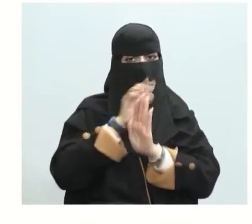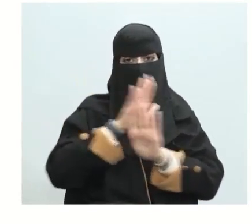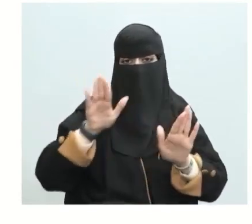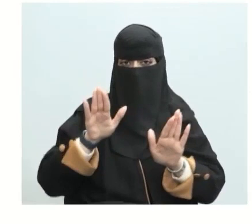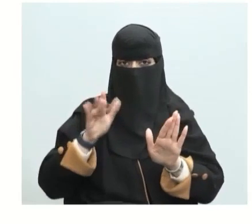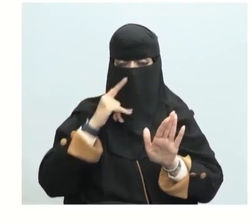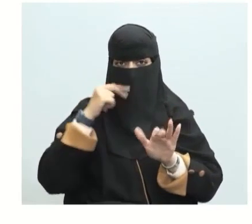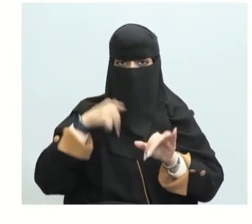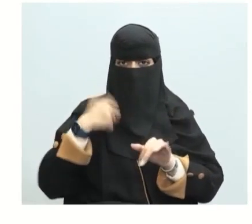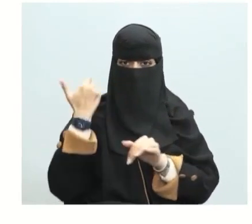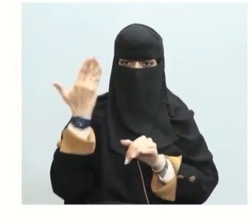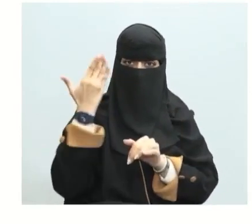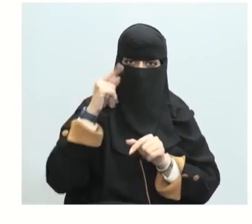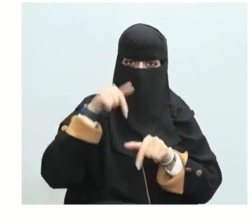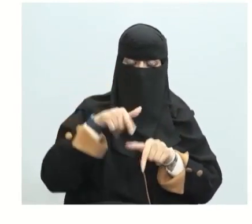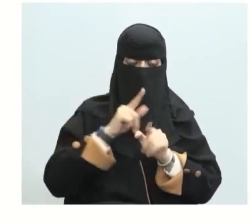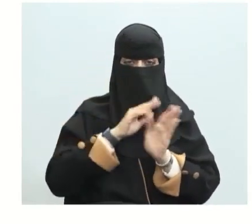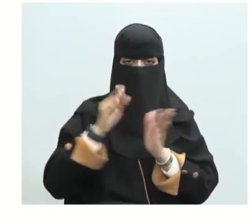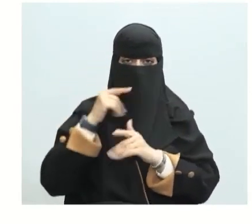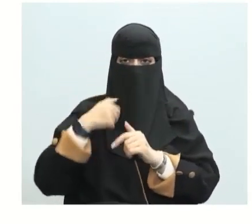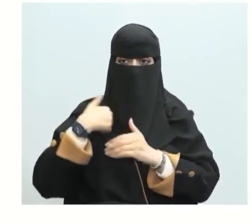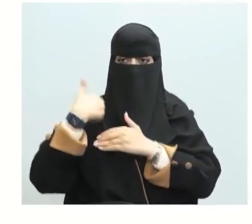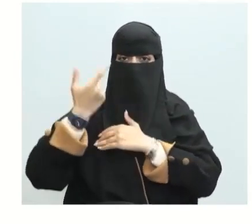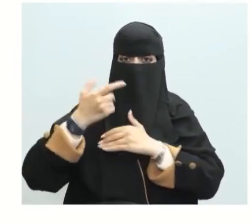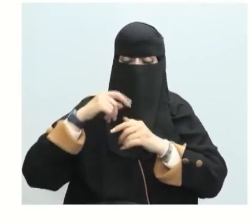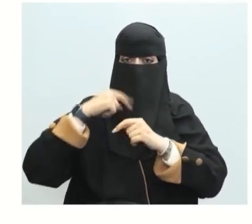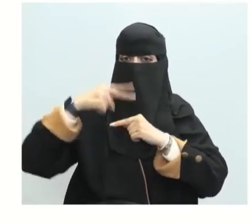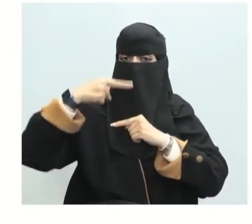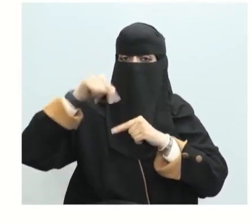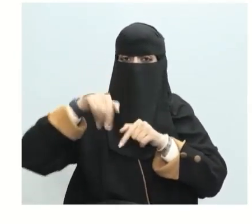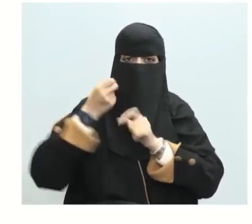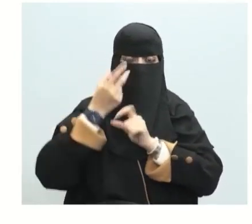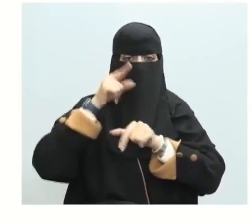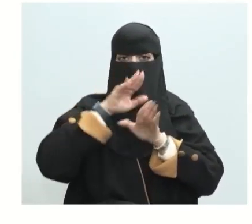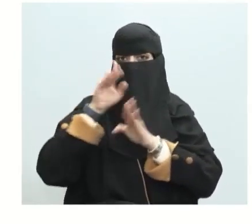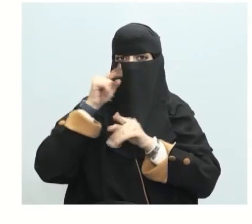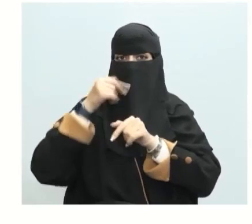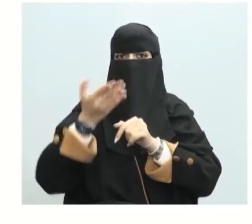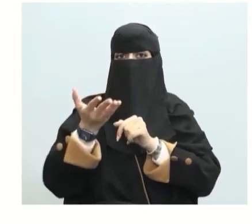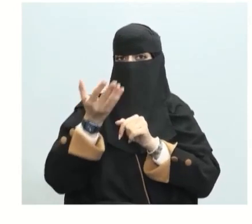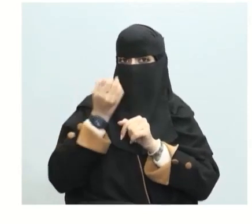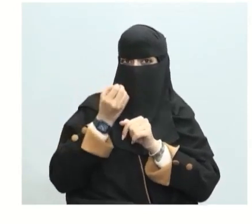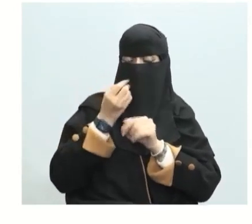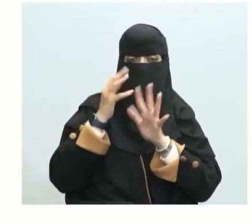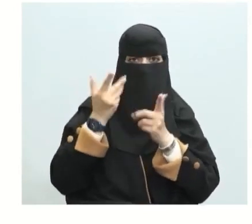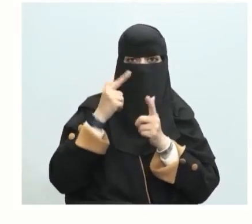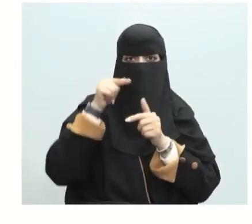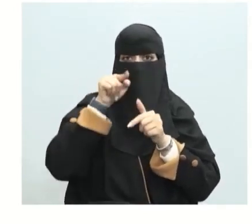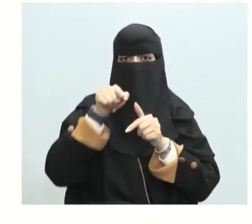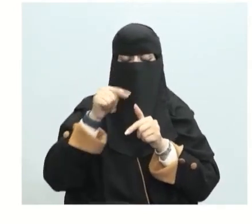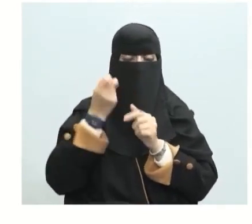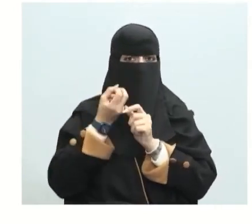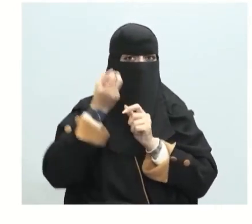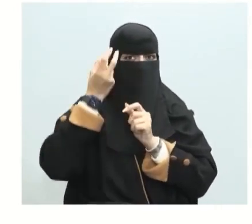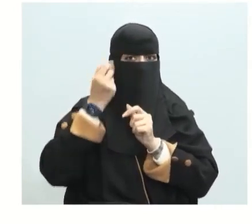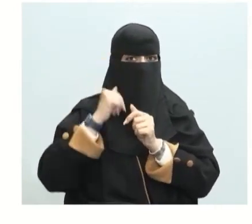البارع هو من يقدم افكارا جديده فقط بل هو من يقدم افكارا جديده باسلوب جديد افكارا